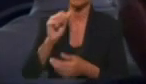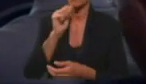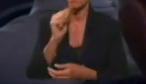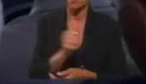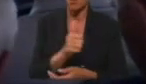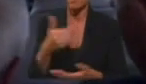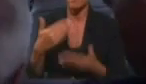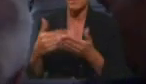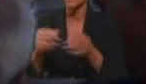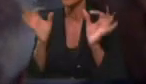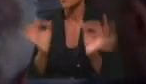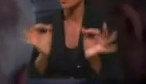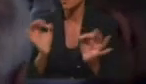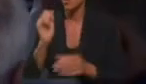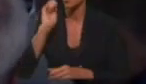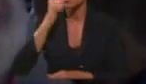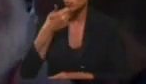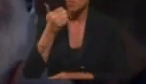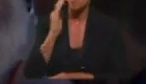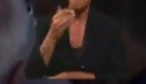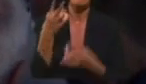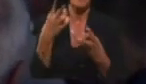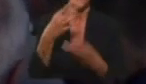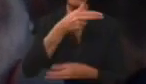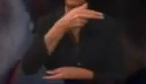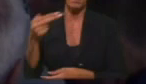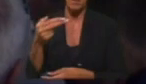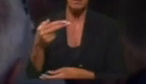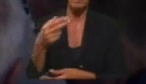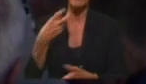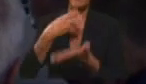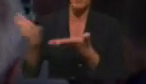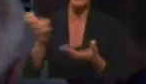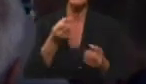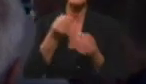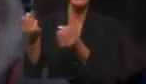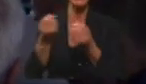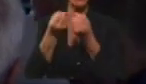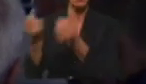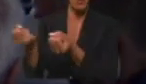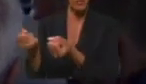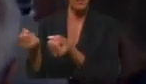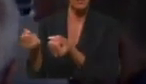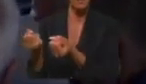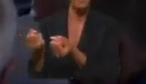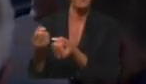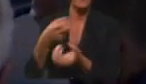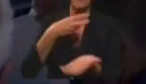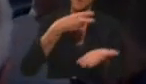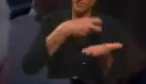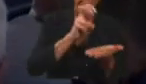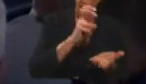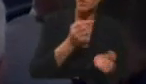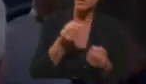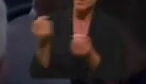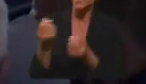będziecie Państwo dziś i jutro poruszać niezwykle ważny temat wykluczenia transportowego. Wykluczenie transportowe